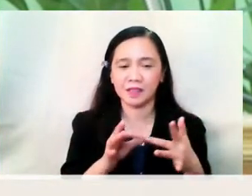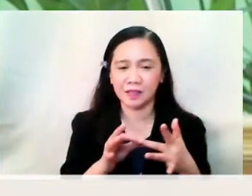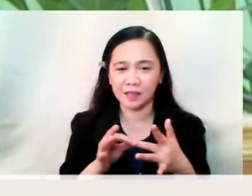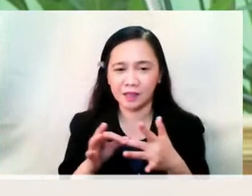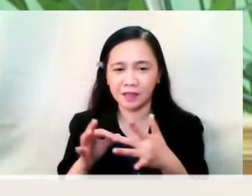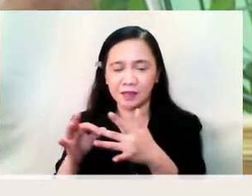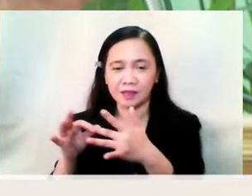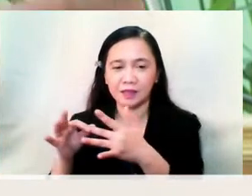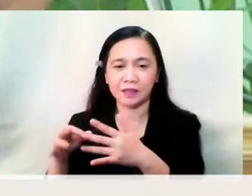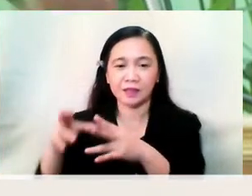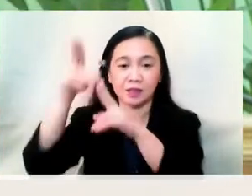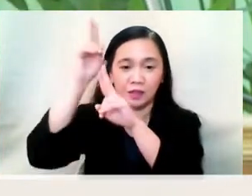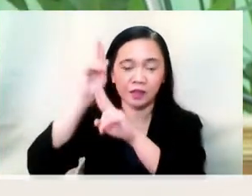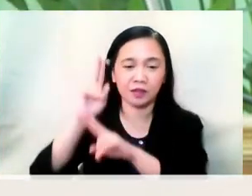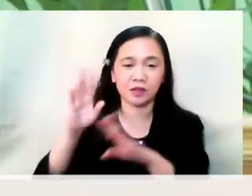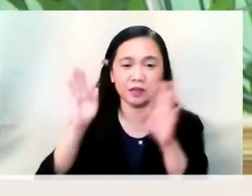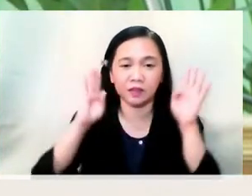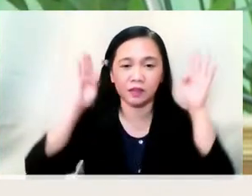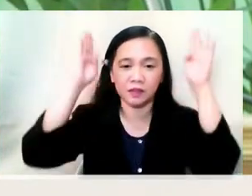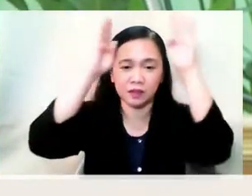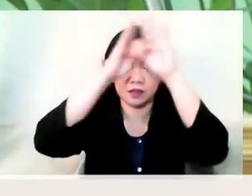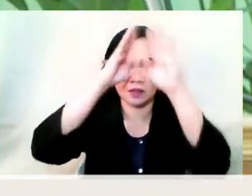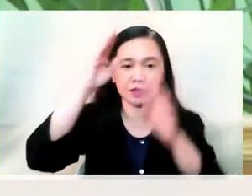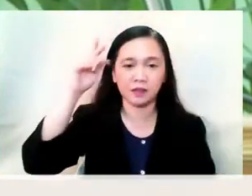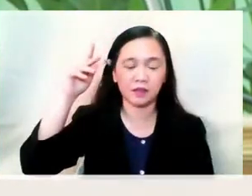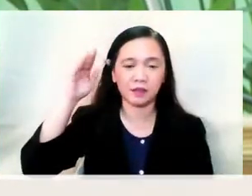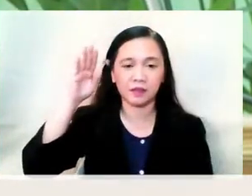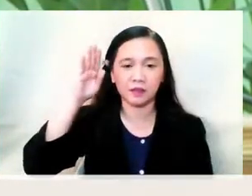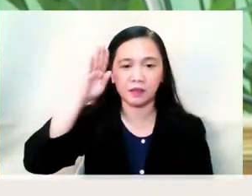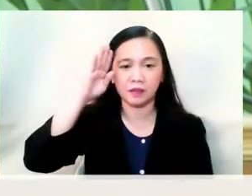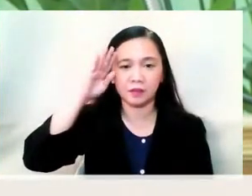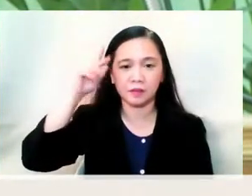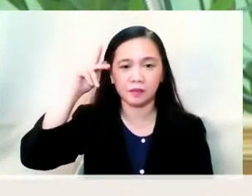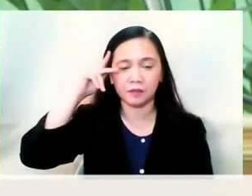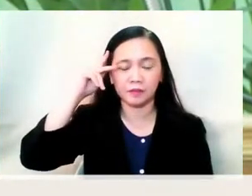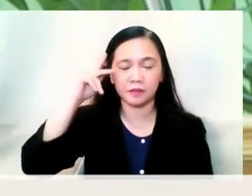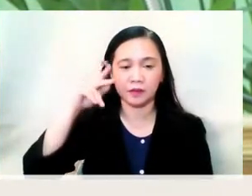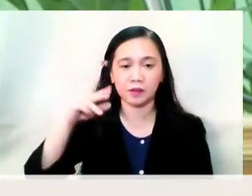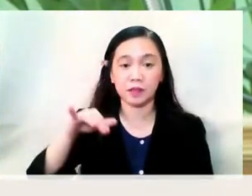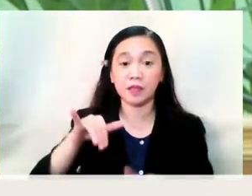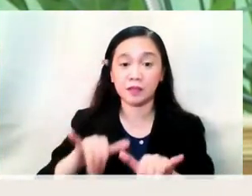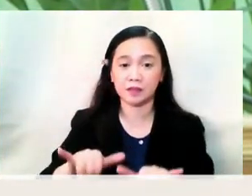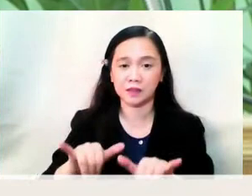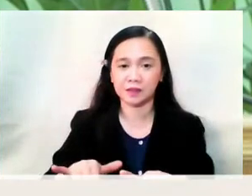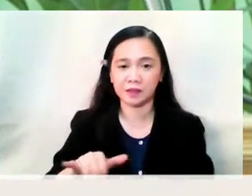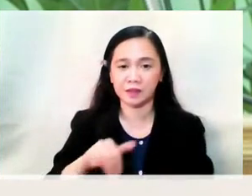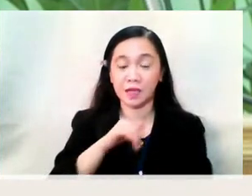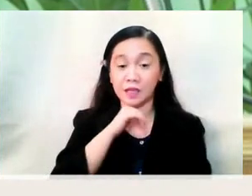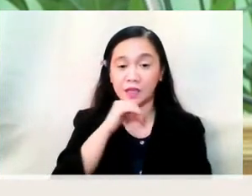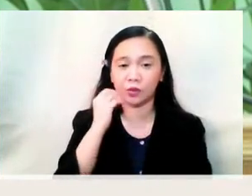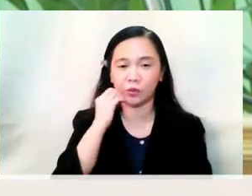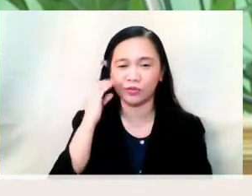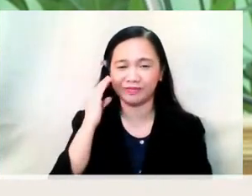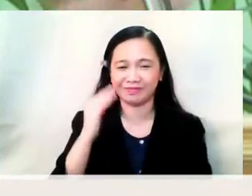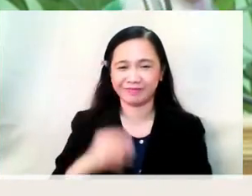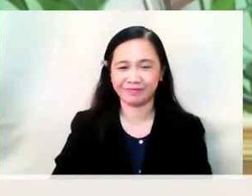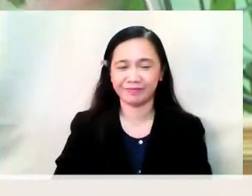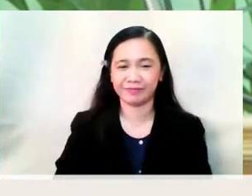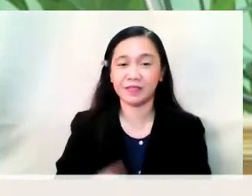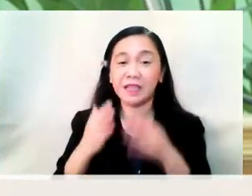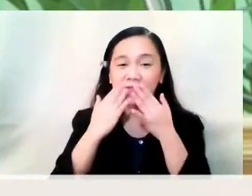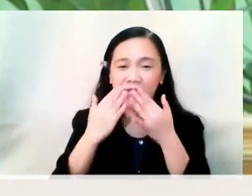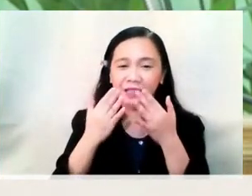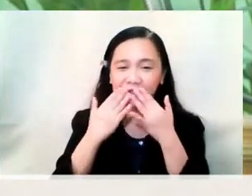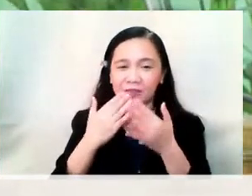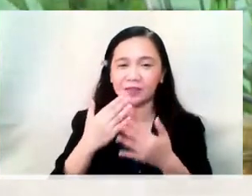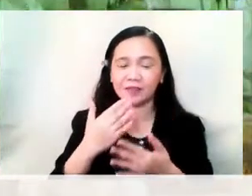Bishop Pabilio. So please remain, huwag po muna kayong uuwi. Maraming maraming salamat po. And happy Father's Day sa lahat. Palakpakan